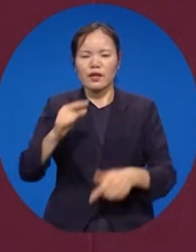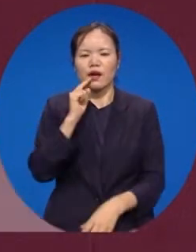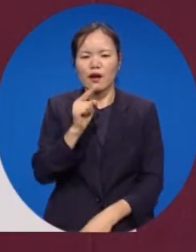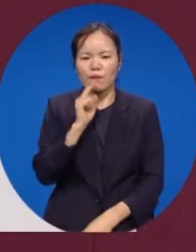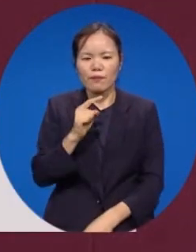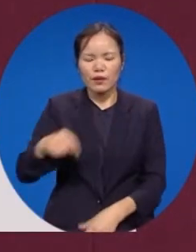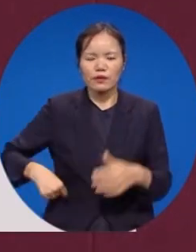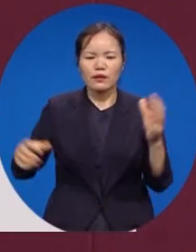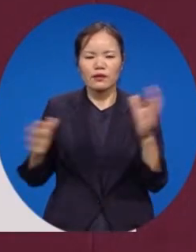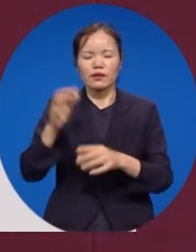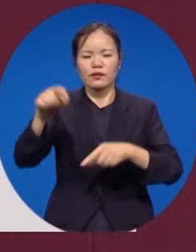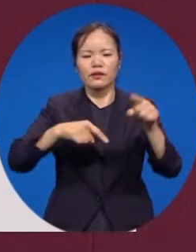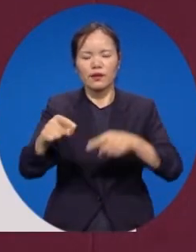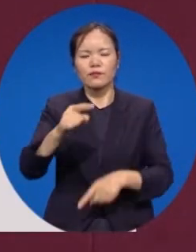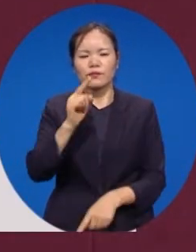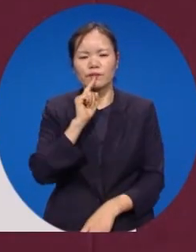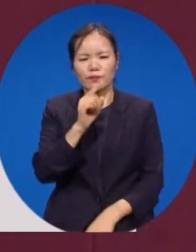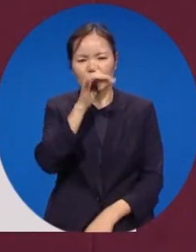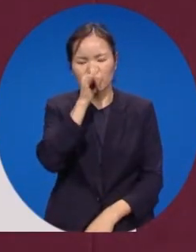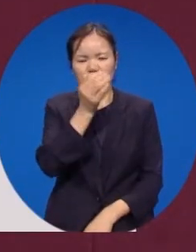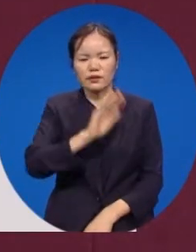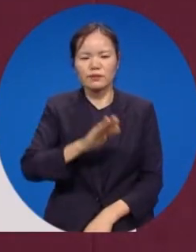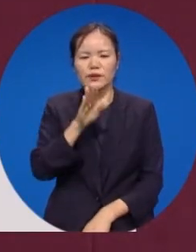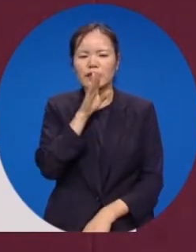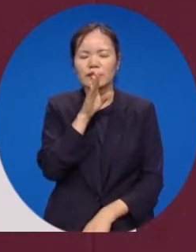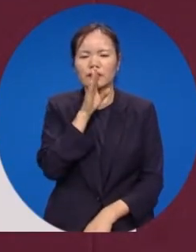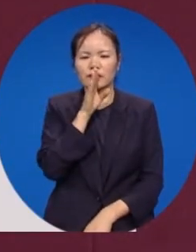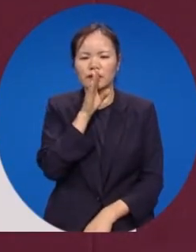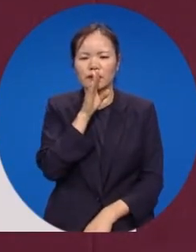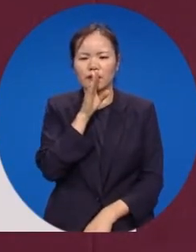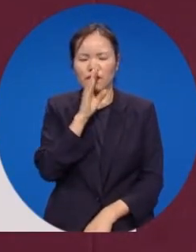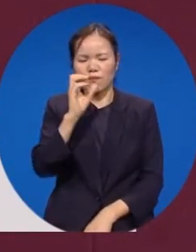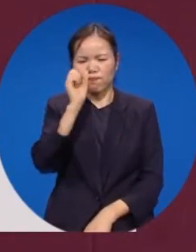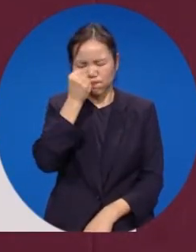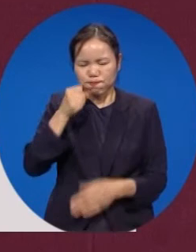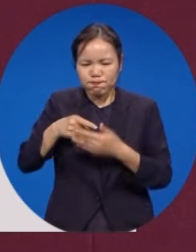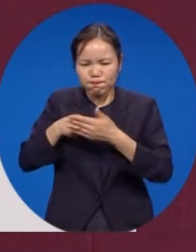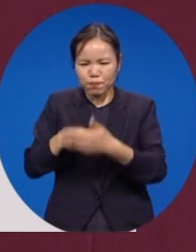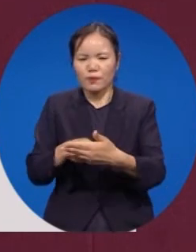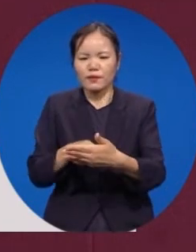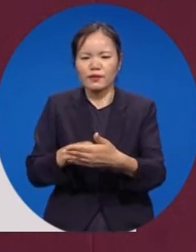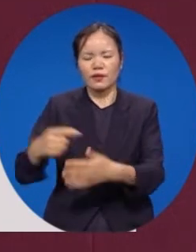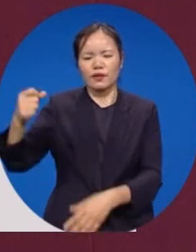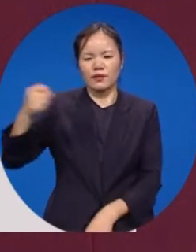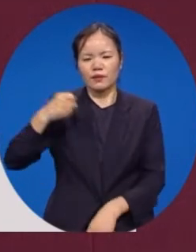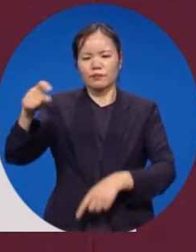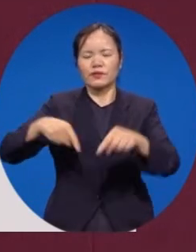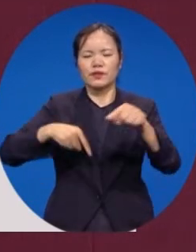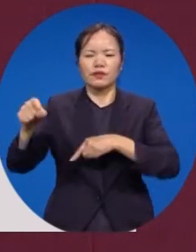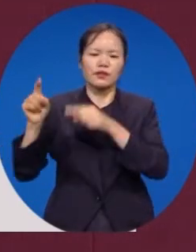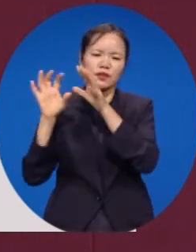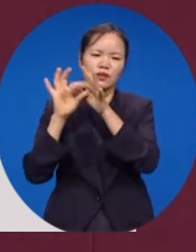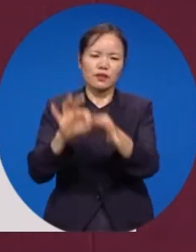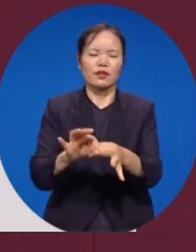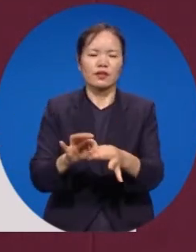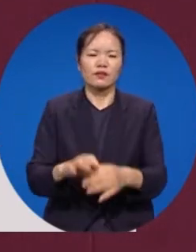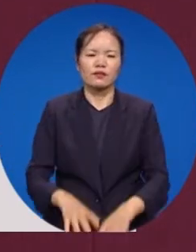말로는 협치를 이야기하지만은 실제로는 우격다짐으로 밀어붙이는 힘의 정치를 해왔습니다.